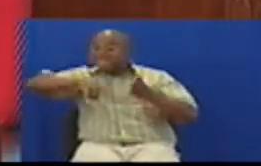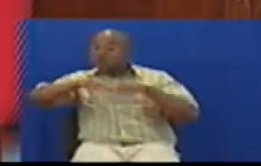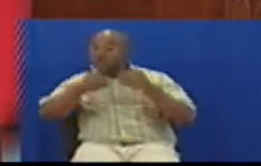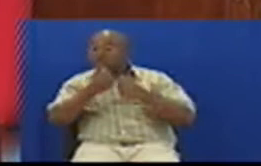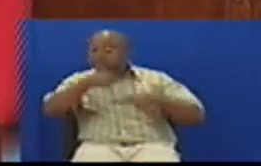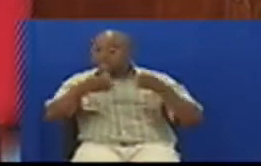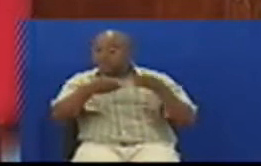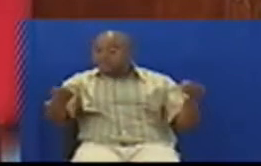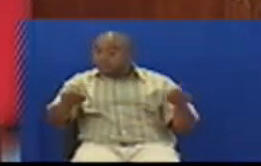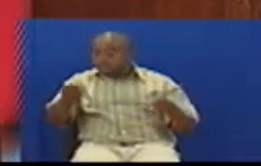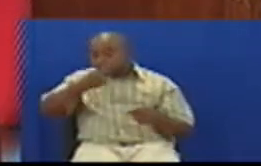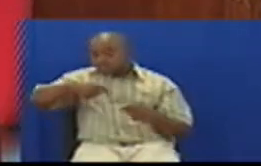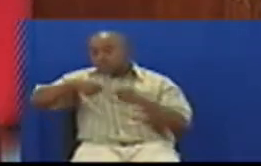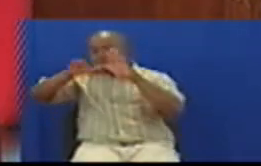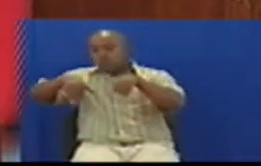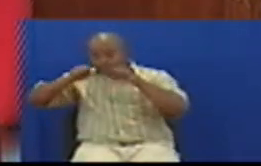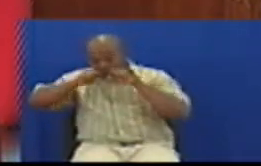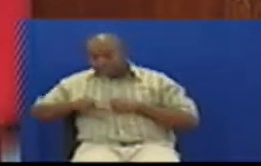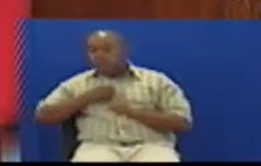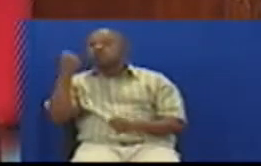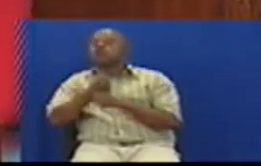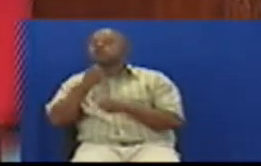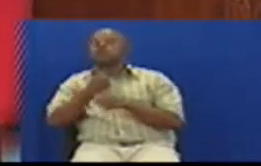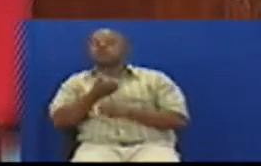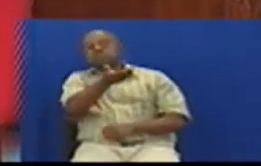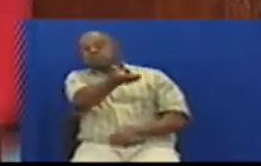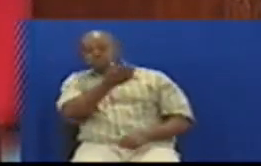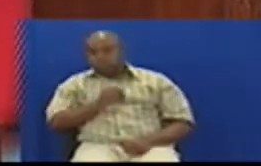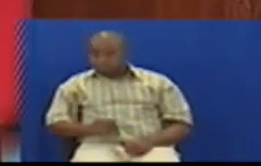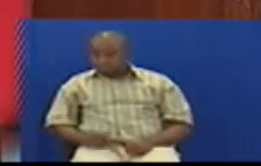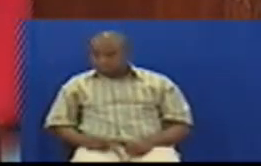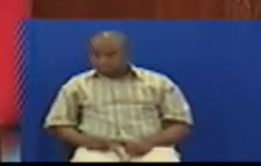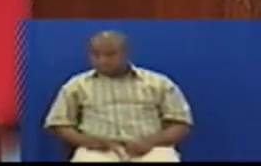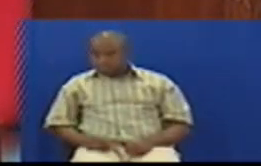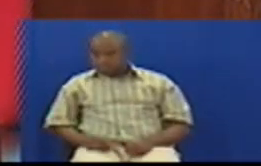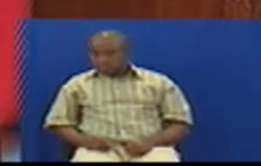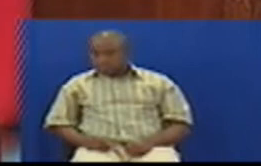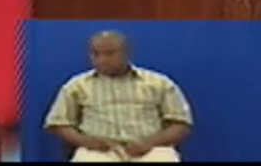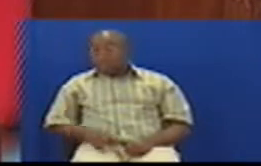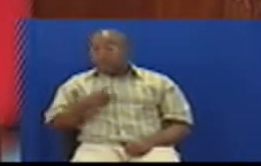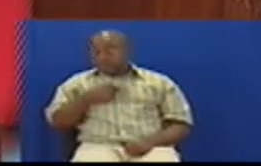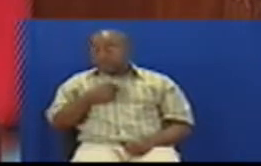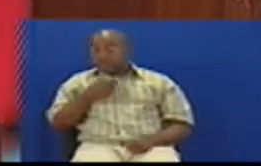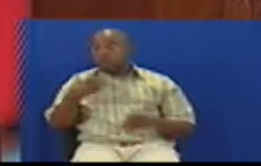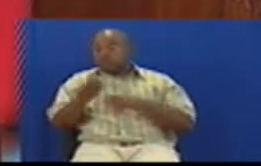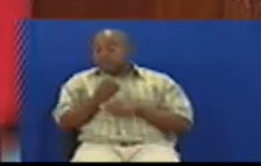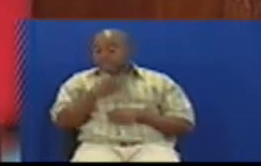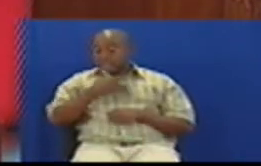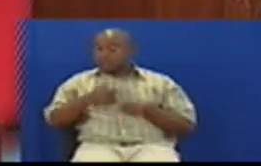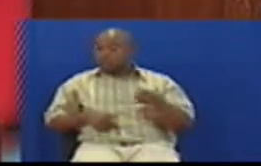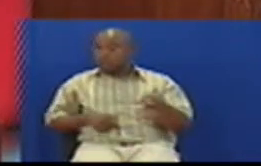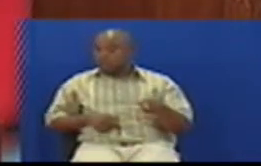bunge pati yetu tuifanye. Na nilikuwa hata ninapata hasira kwamba mwishoni mwa mchango huu nitoa hoja